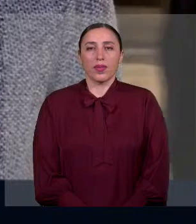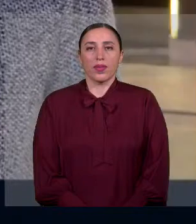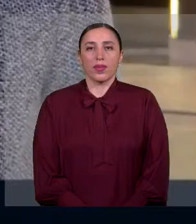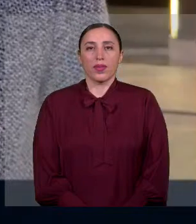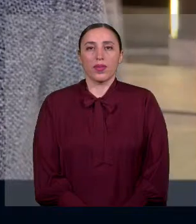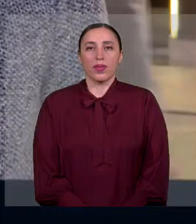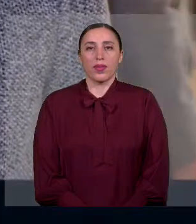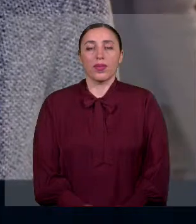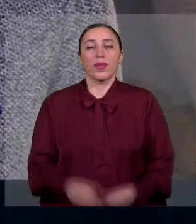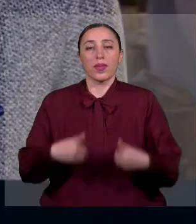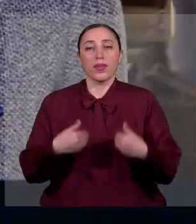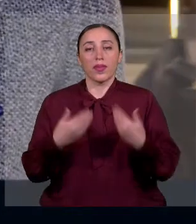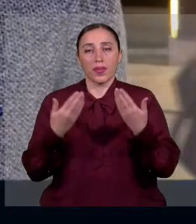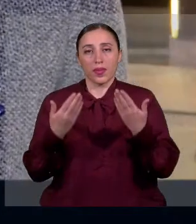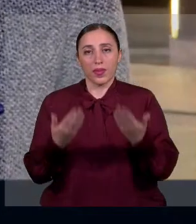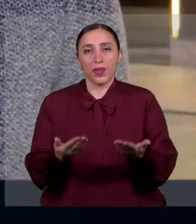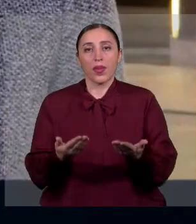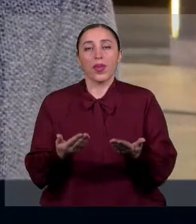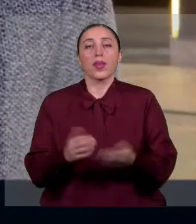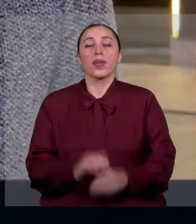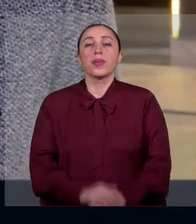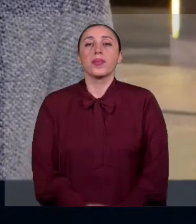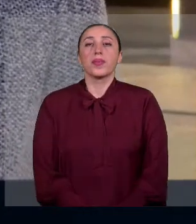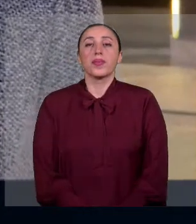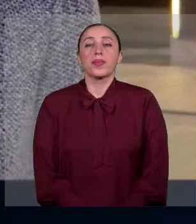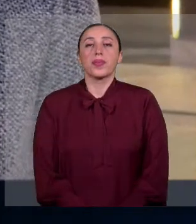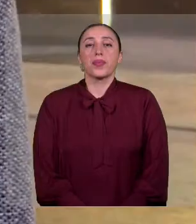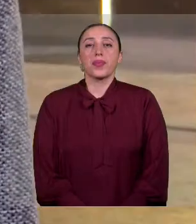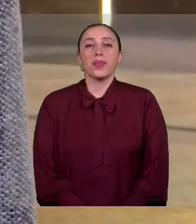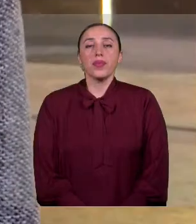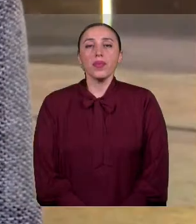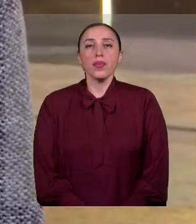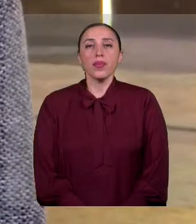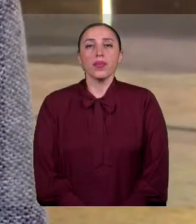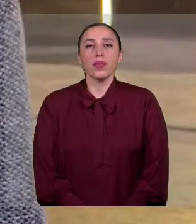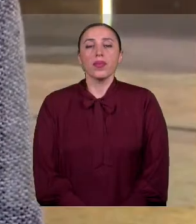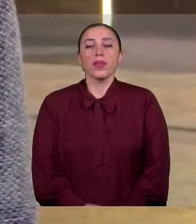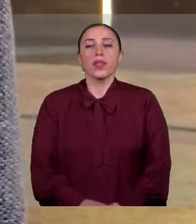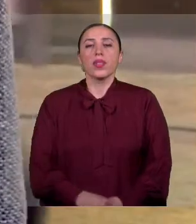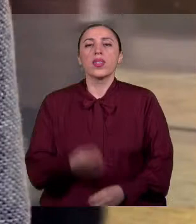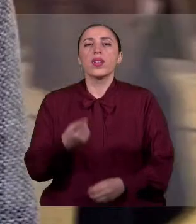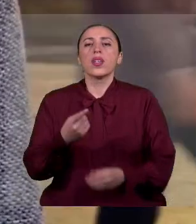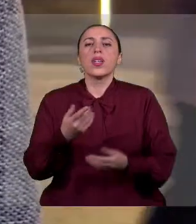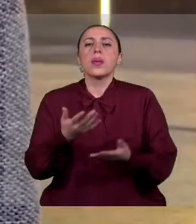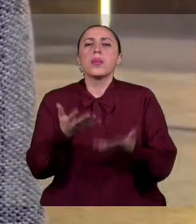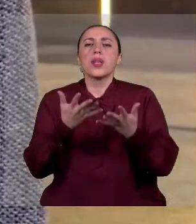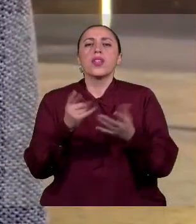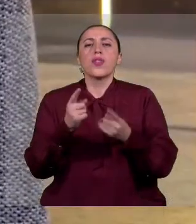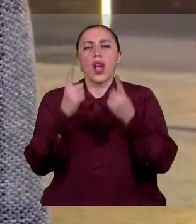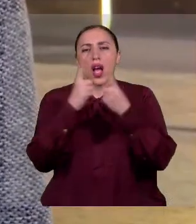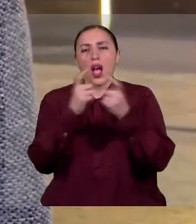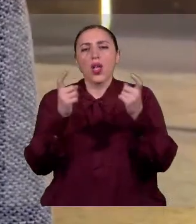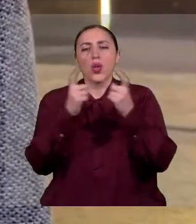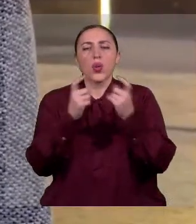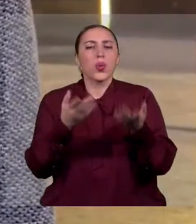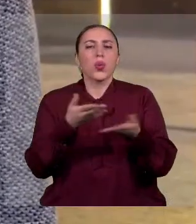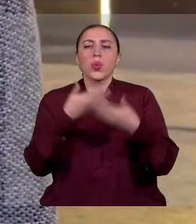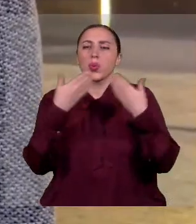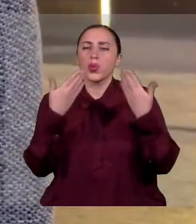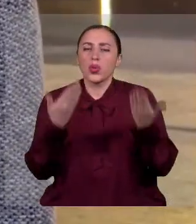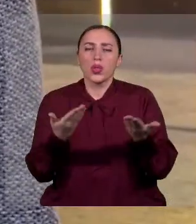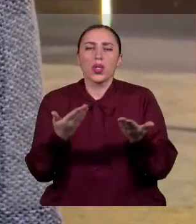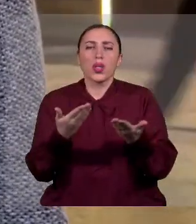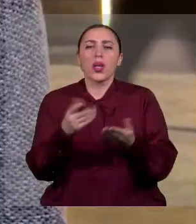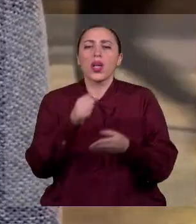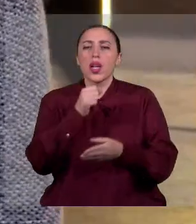Բարի երեկո, Նանե, եթե կարճ պատասխանեմ քո հարցին, ապա հստակ որևէ հայտարություն այս պահին լրագրողներին դեռ չի